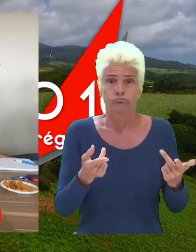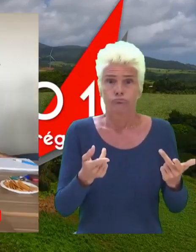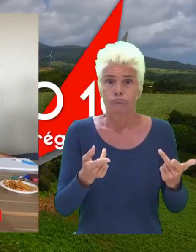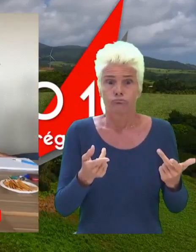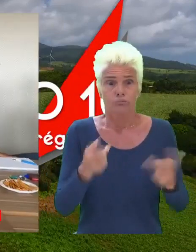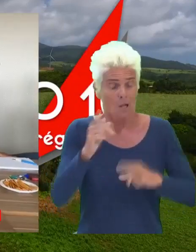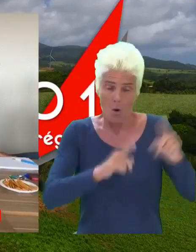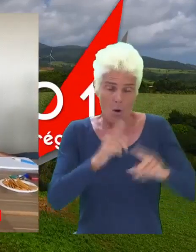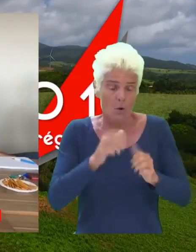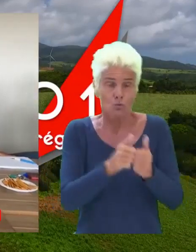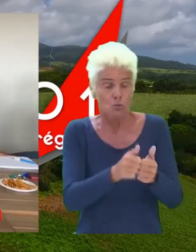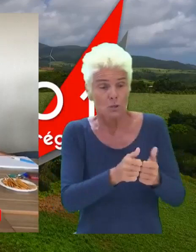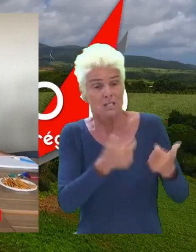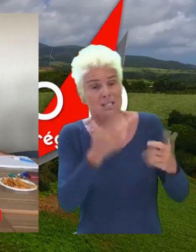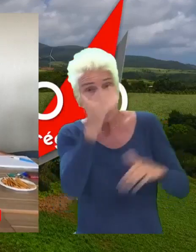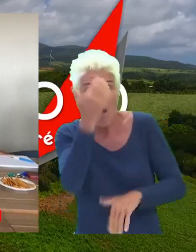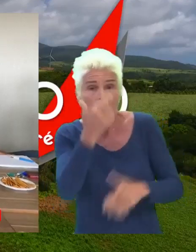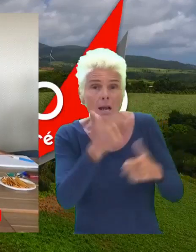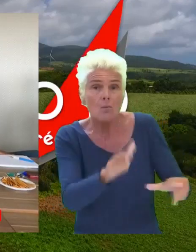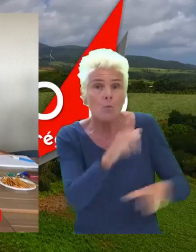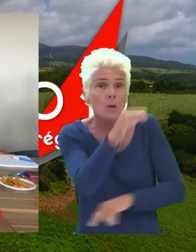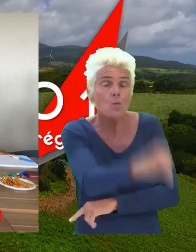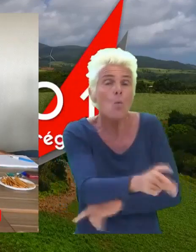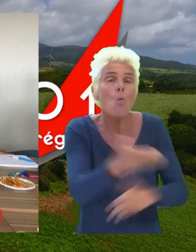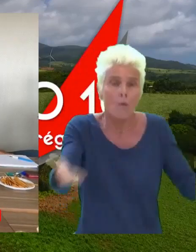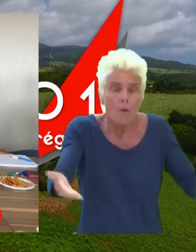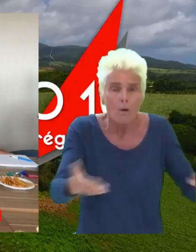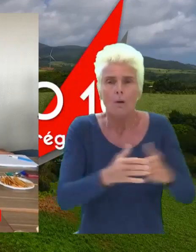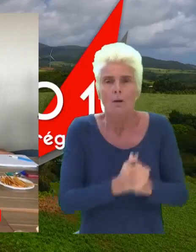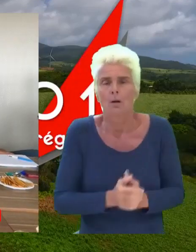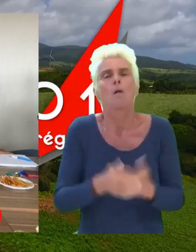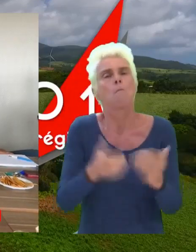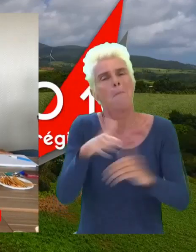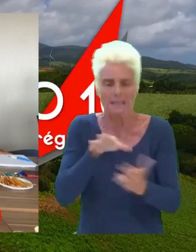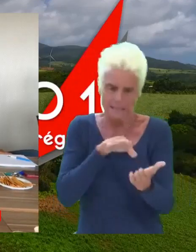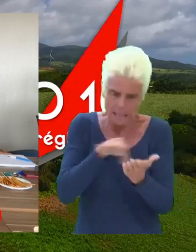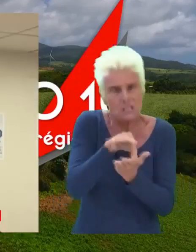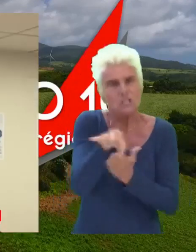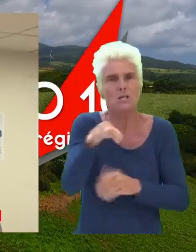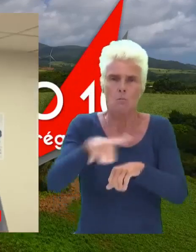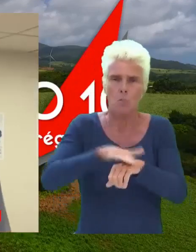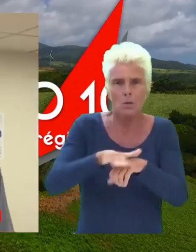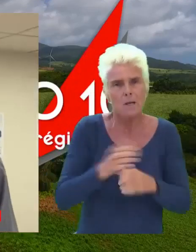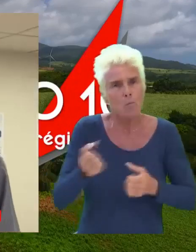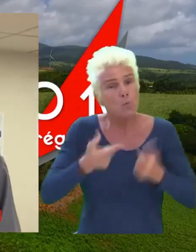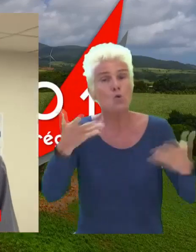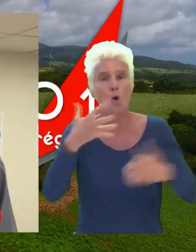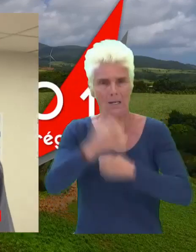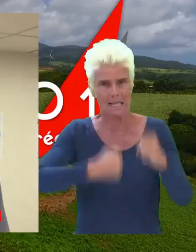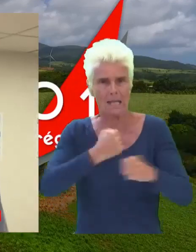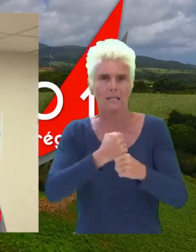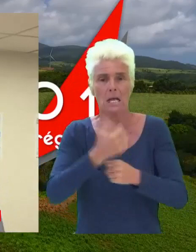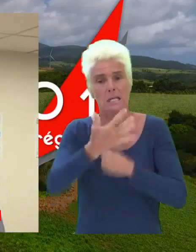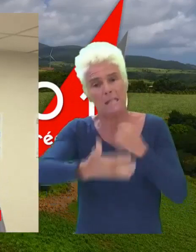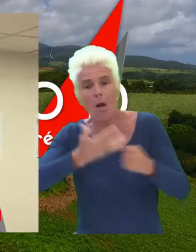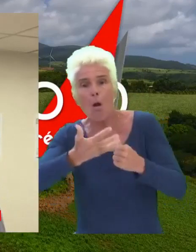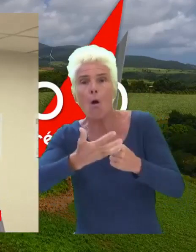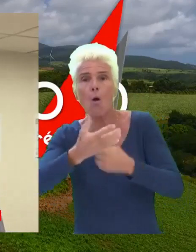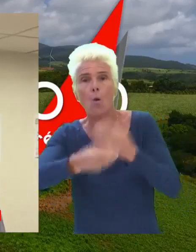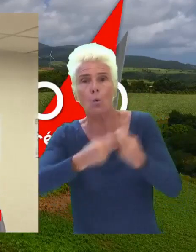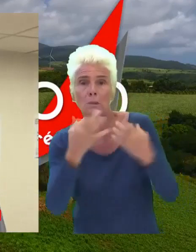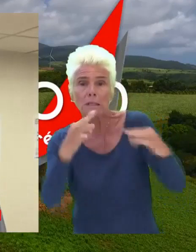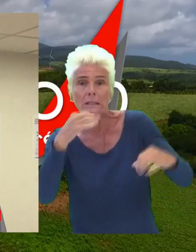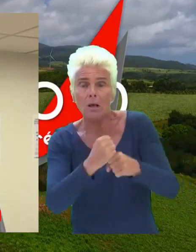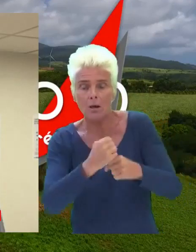résidences mais tout cela confondu il faut une véritable politique pluriannuel sur 5 ou 10 ans pour